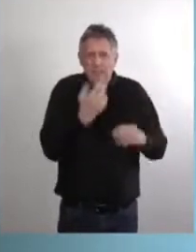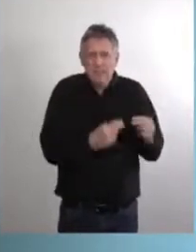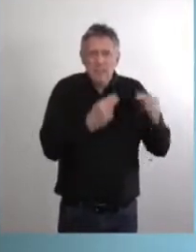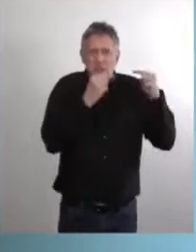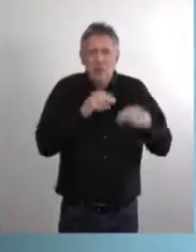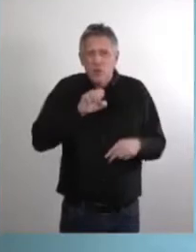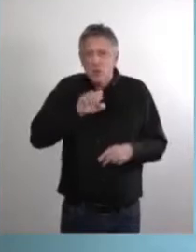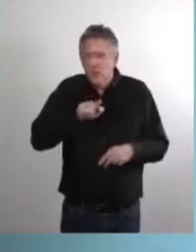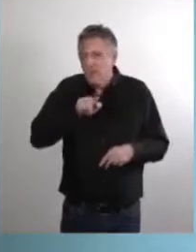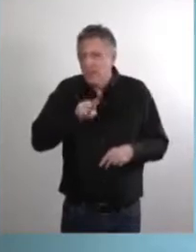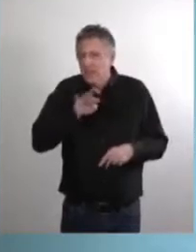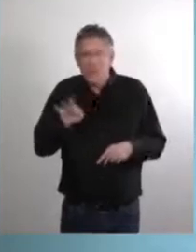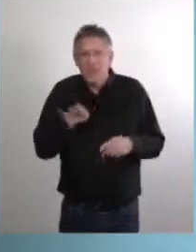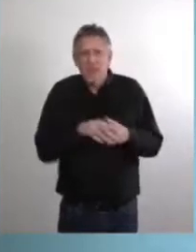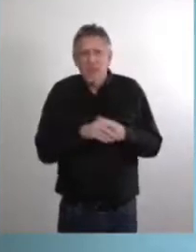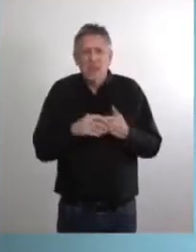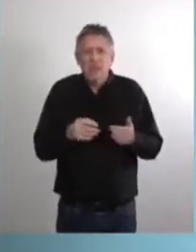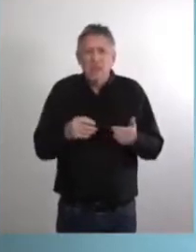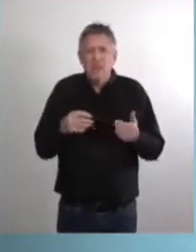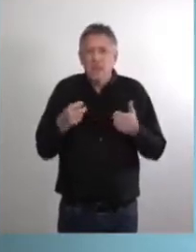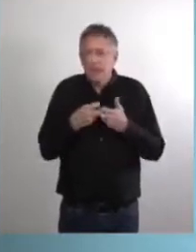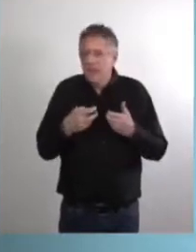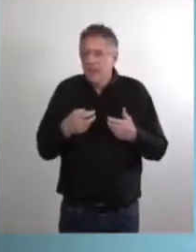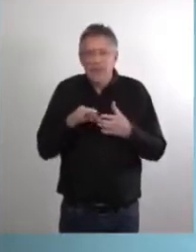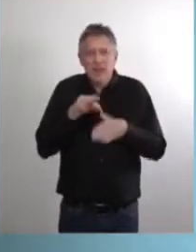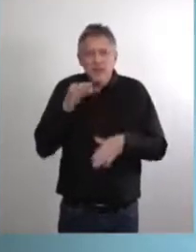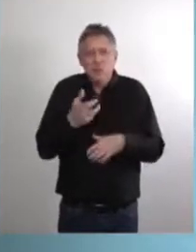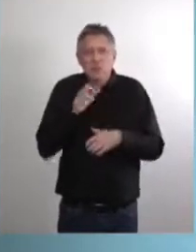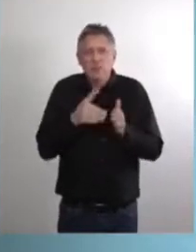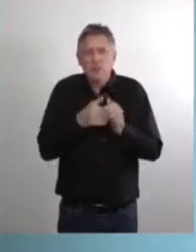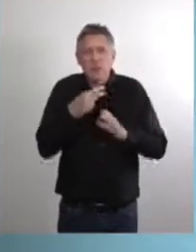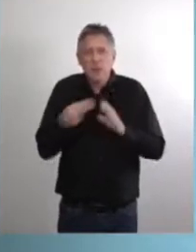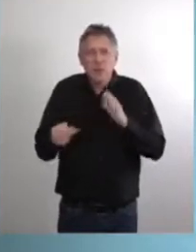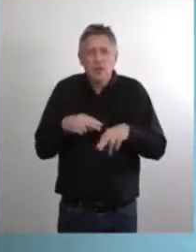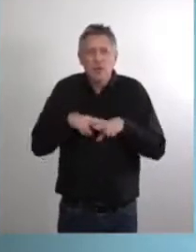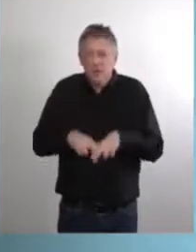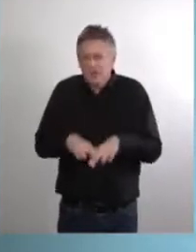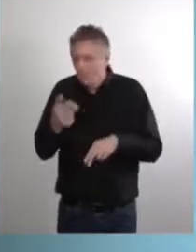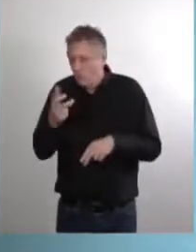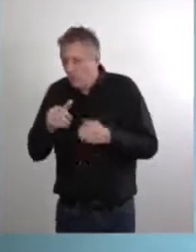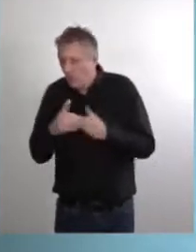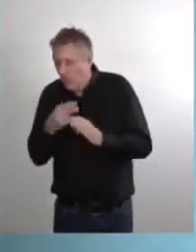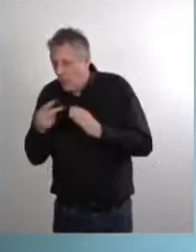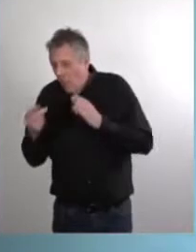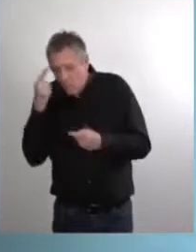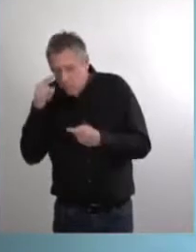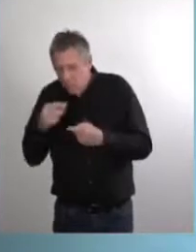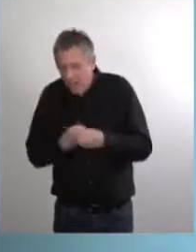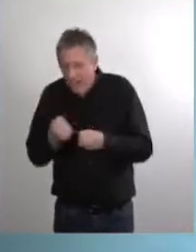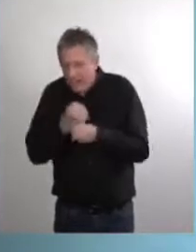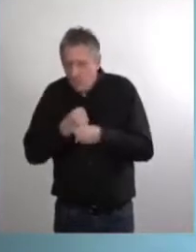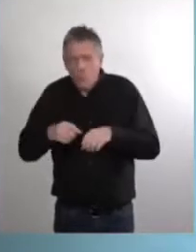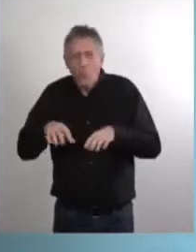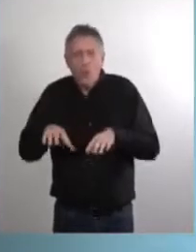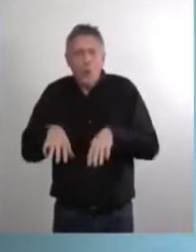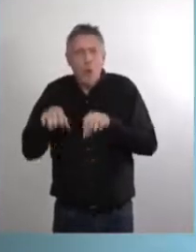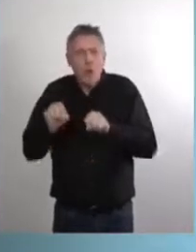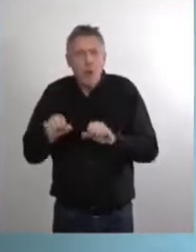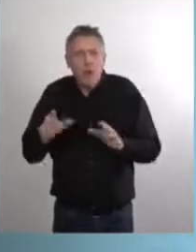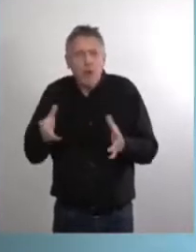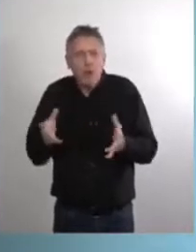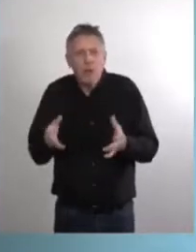votre part. Aucune initiative majeure dans la vie quotidienne des Bordelaises et des Bordelais, sinon quelques maigres